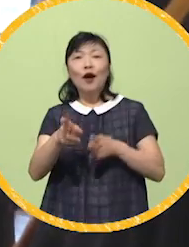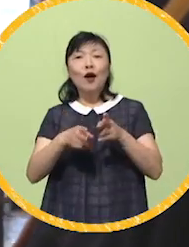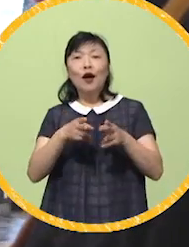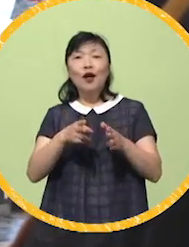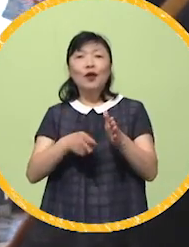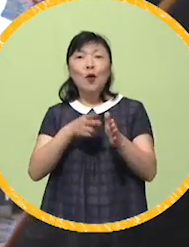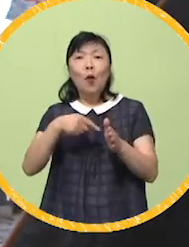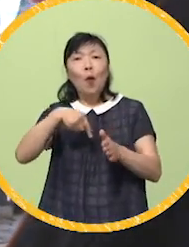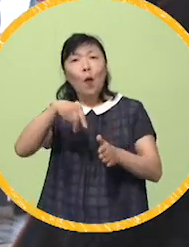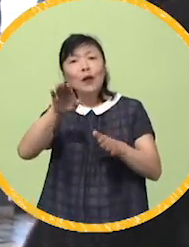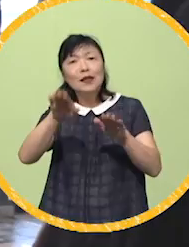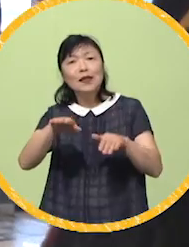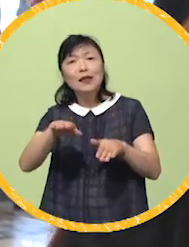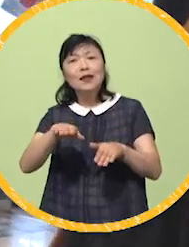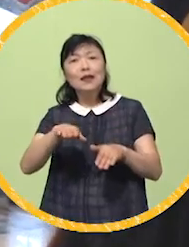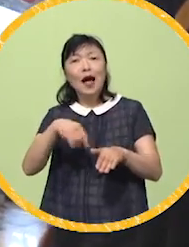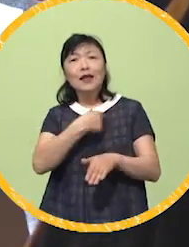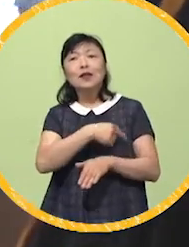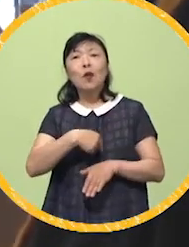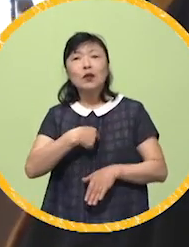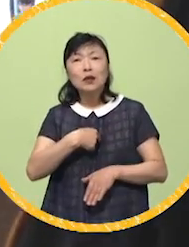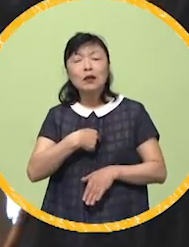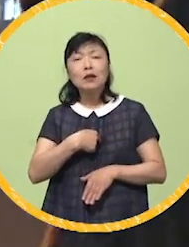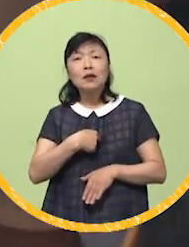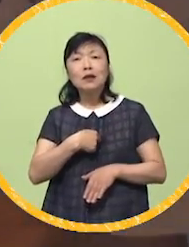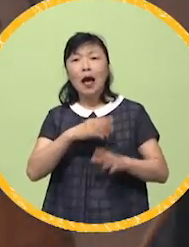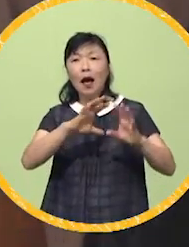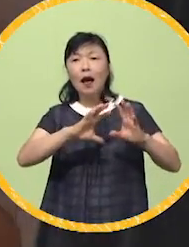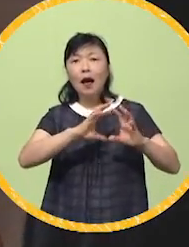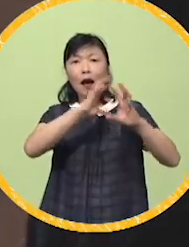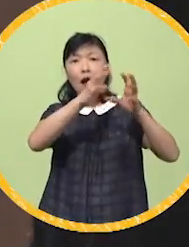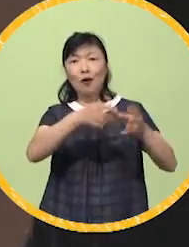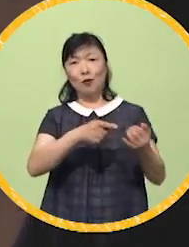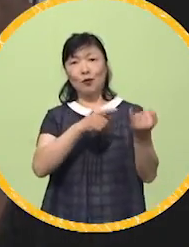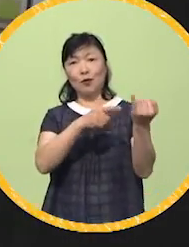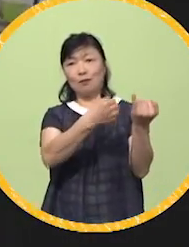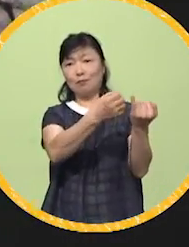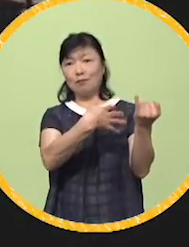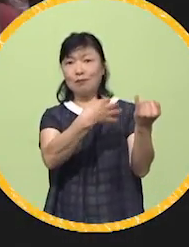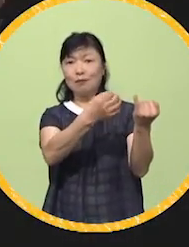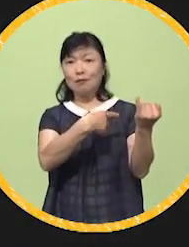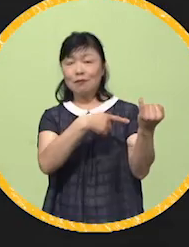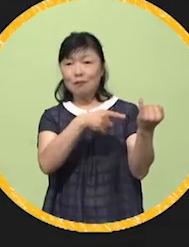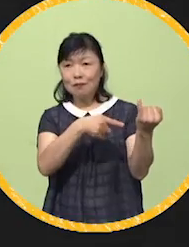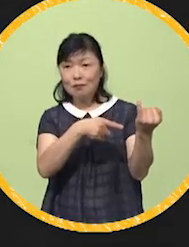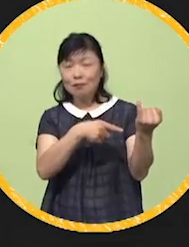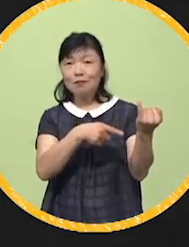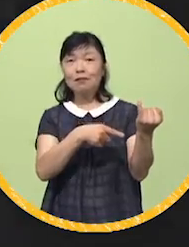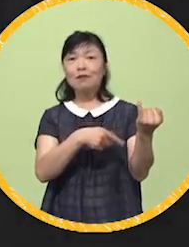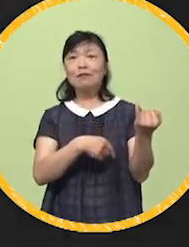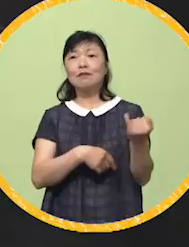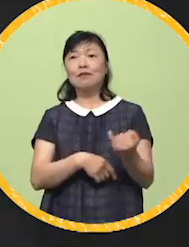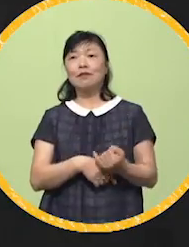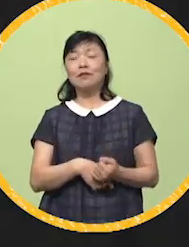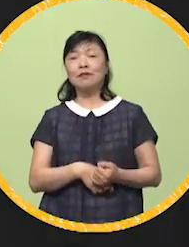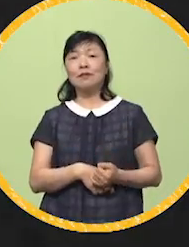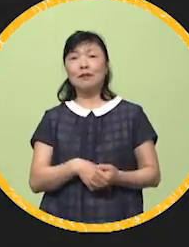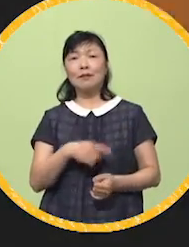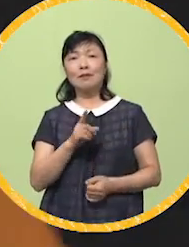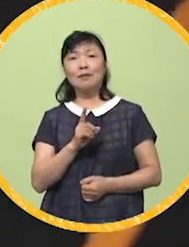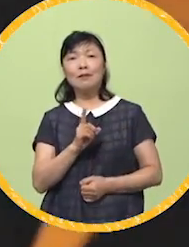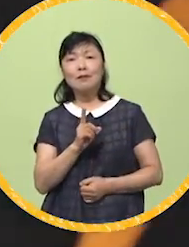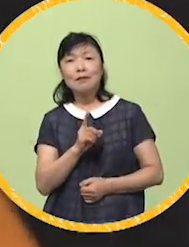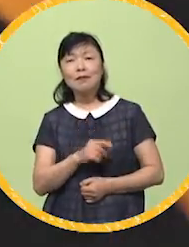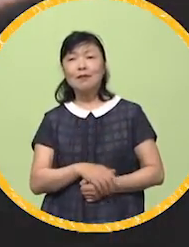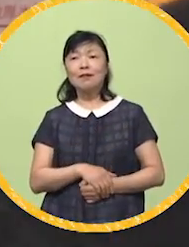分じゃん。 やばかった。ジュニが名刺ない前だ。 え、 支援ない待 てよ。これ第一の難関って